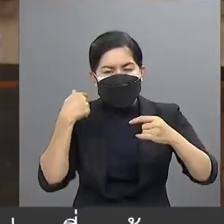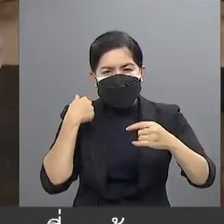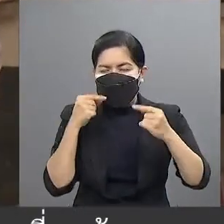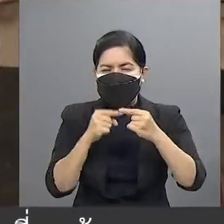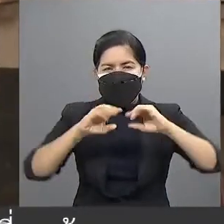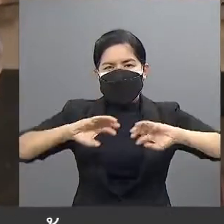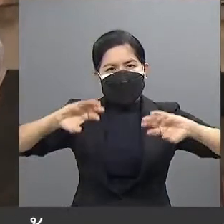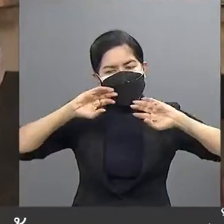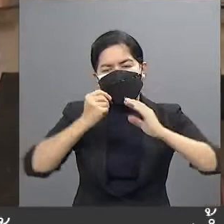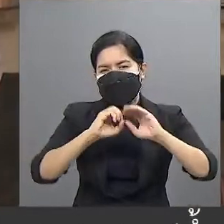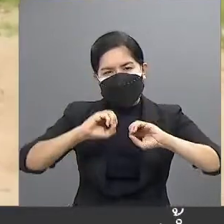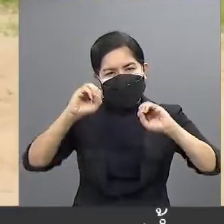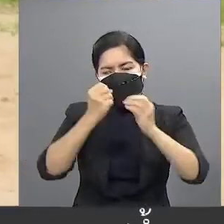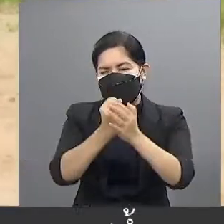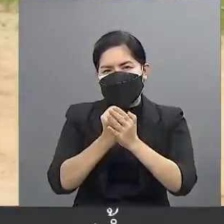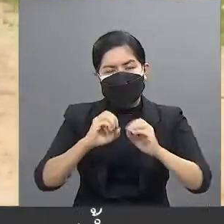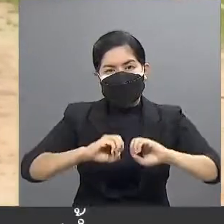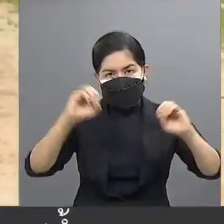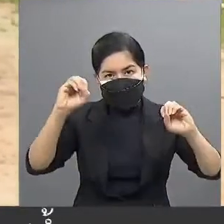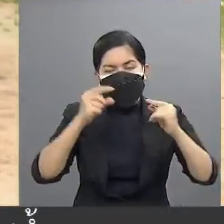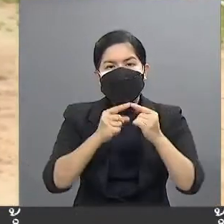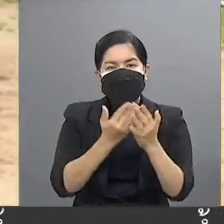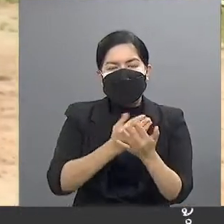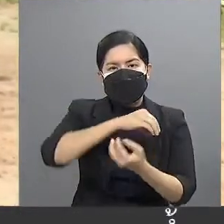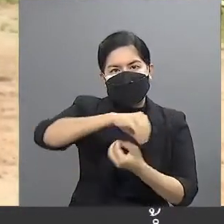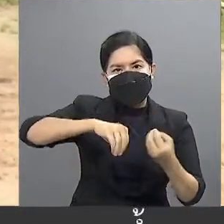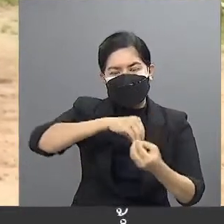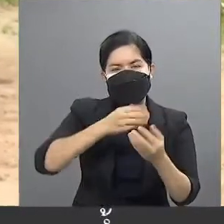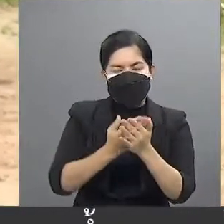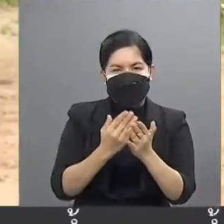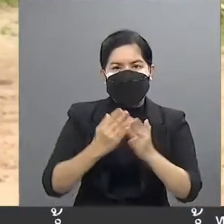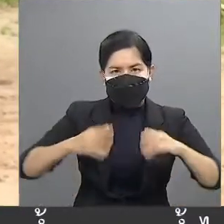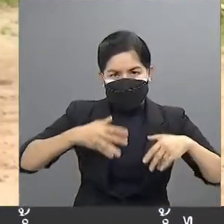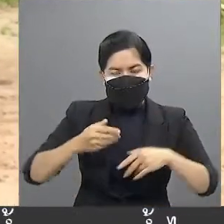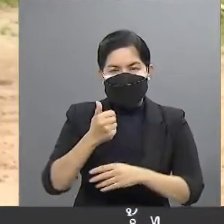ให้กับจังหวัดและคนในท้องถิ่นภูนวัฒน์นาคทองไทย PBS รายงาน